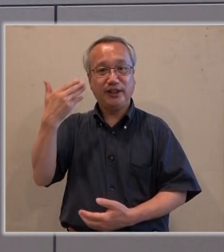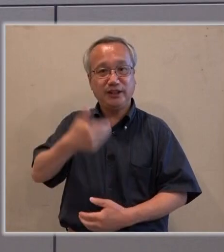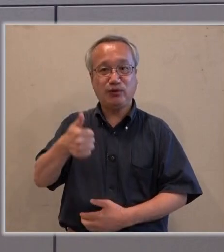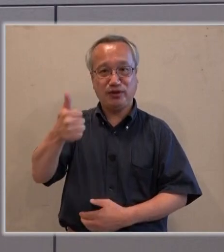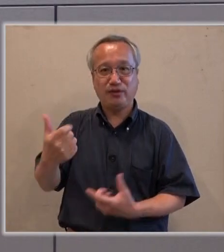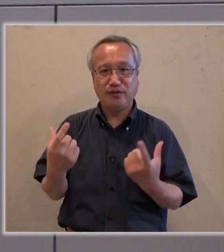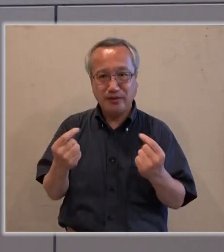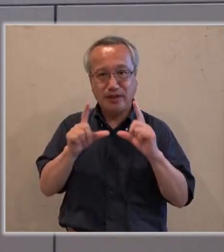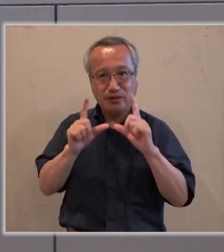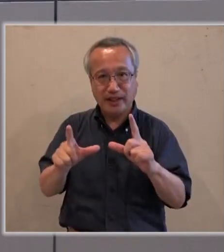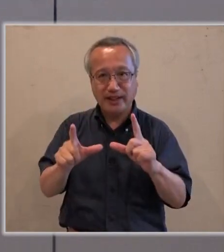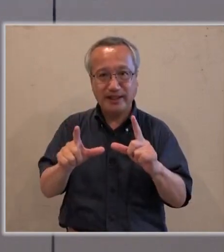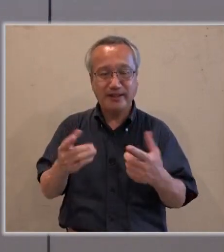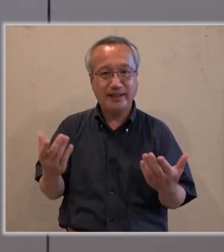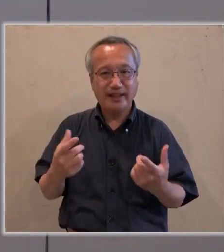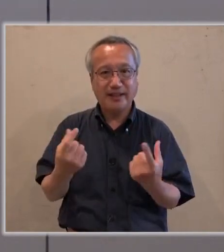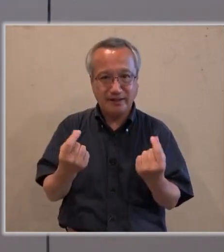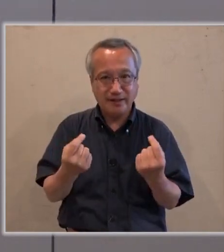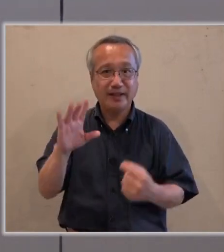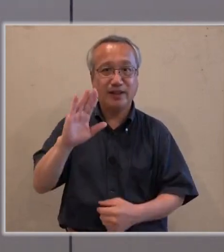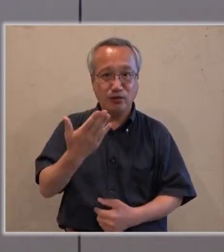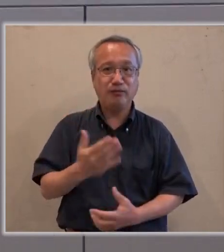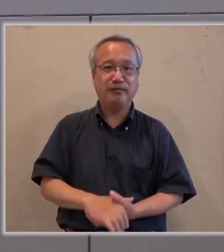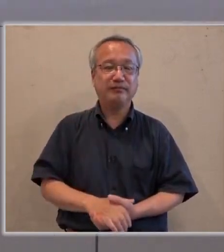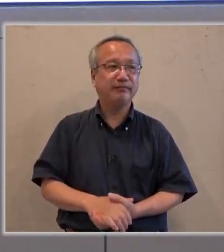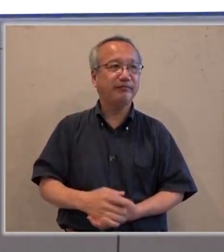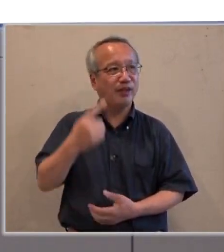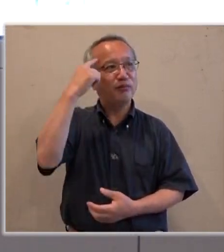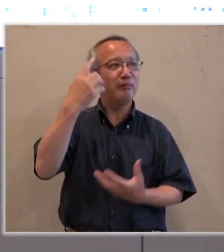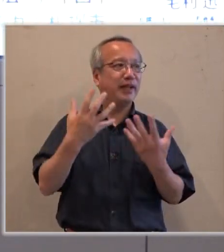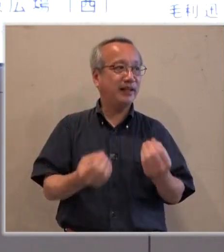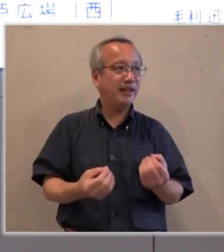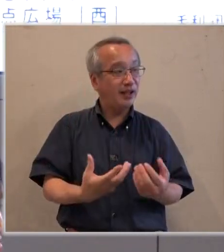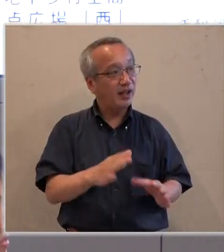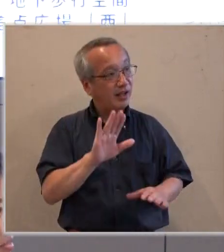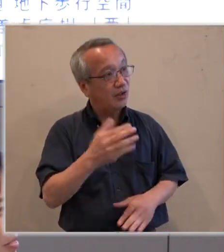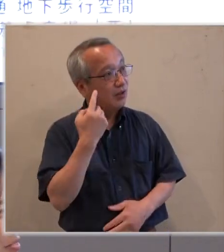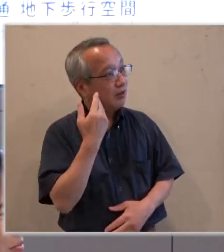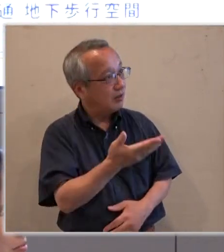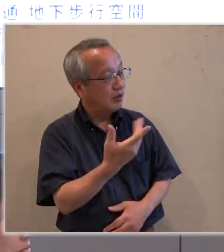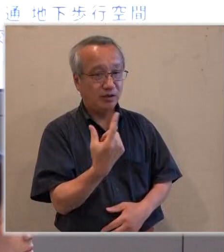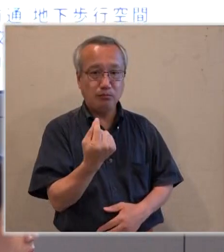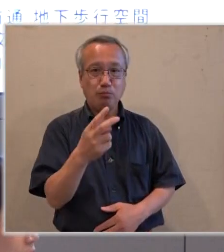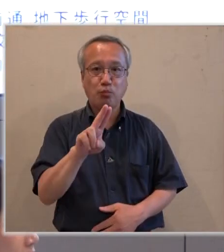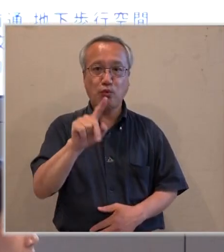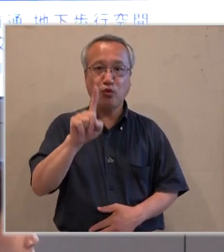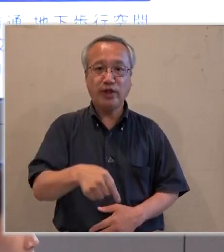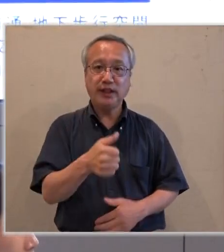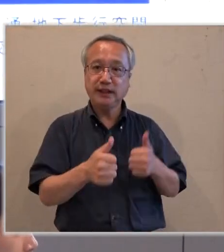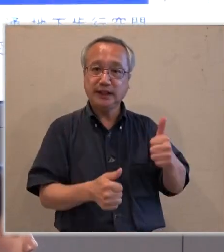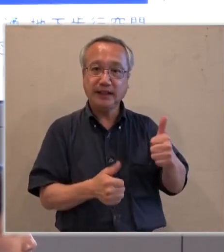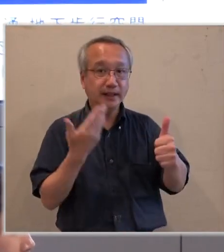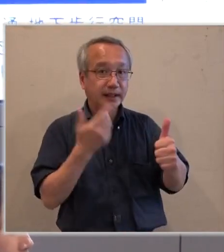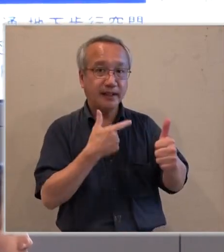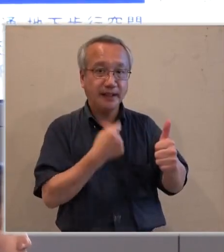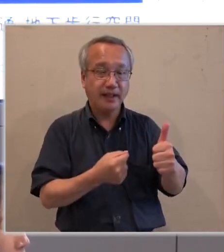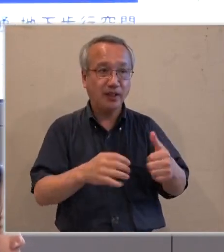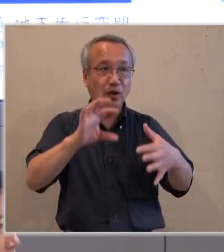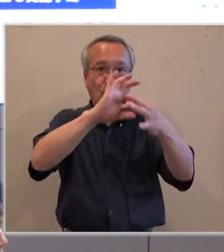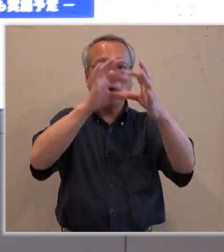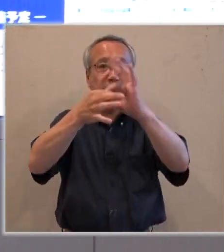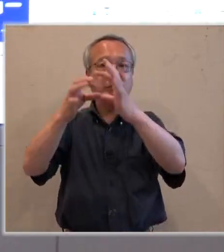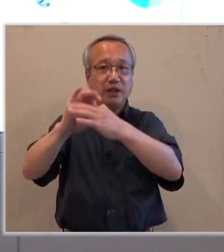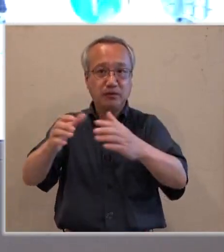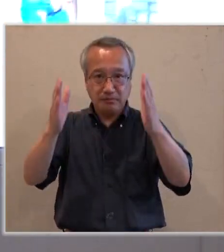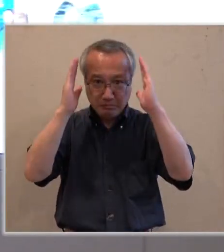ました。ありがとうございます。 ちょっと森さんもちょっと振ってみたいなと思うんですけど、オリンピックに結構熱をさっき